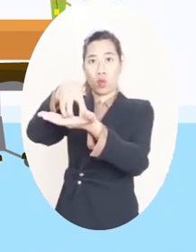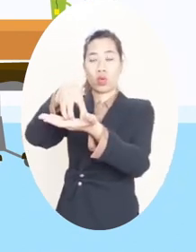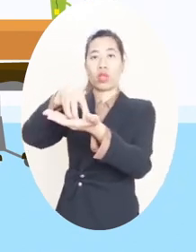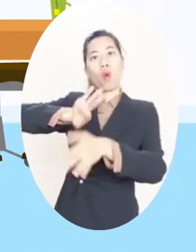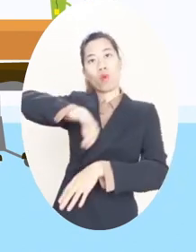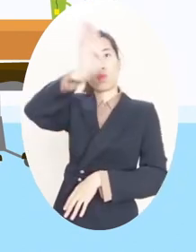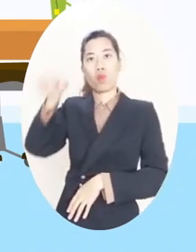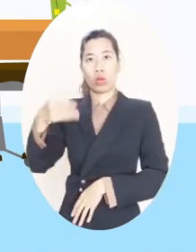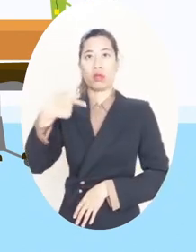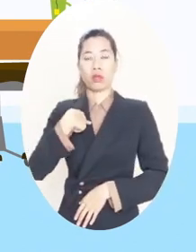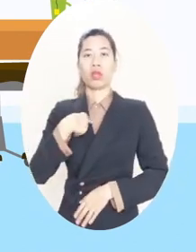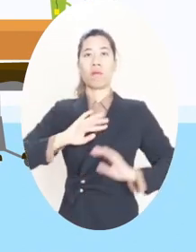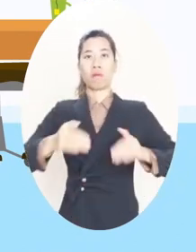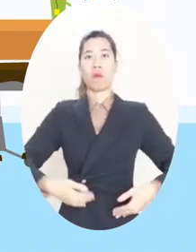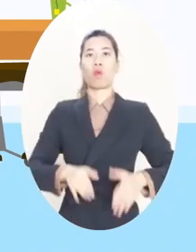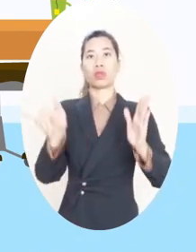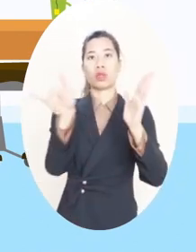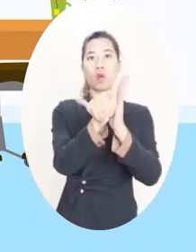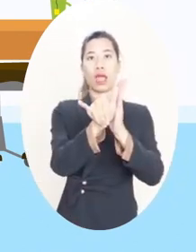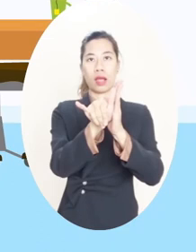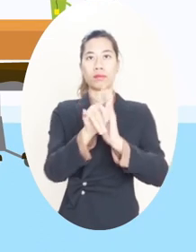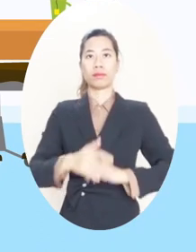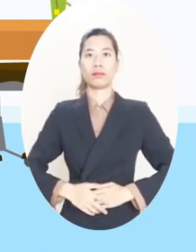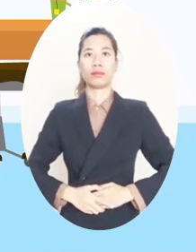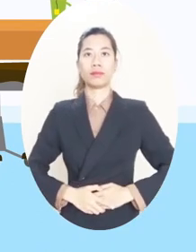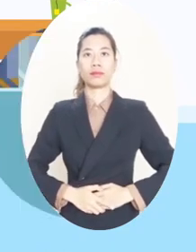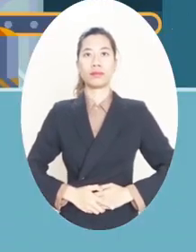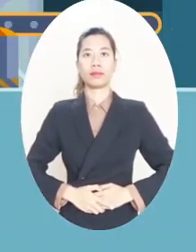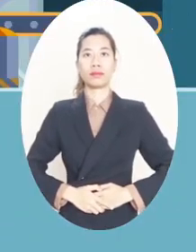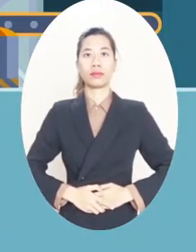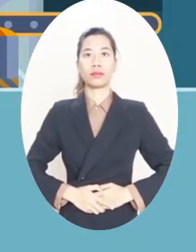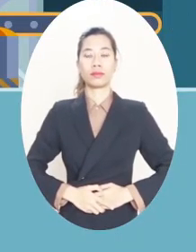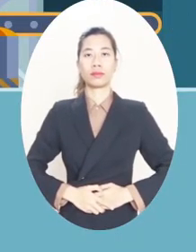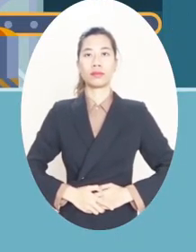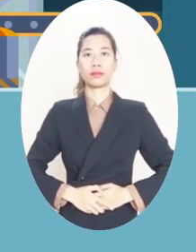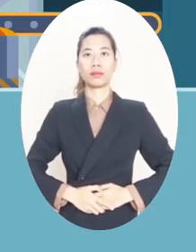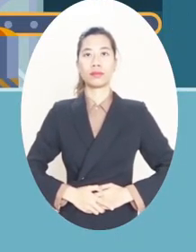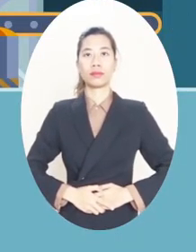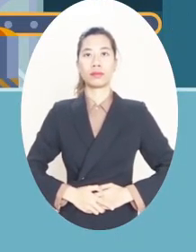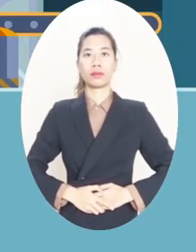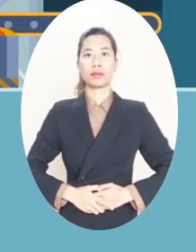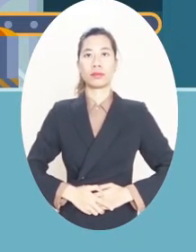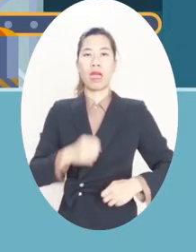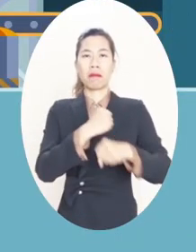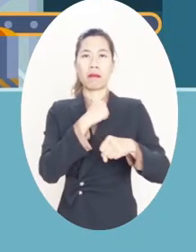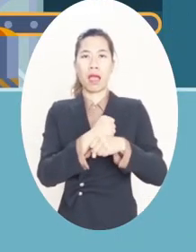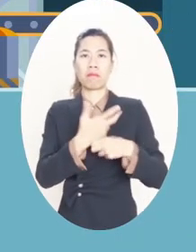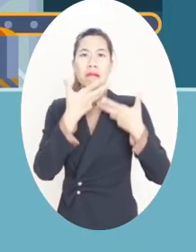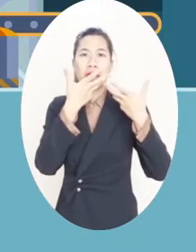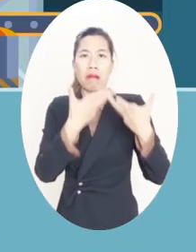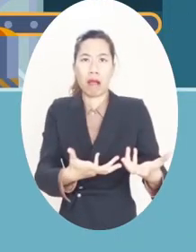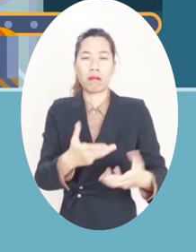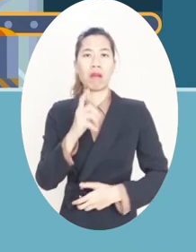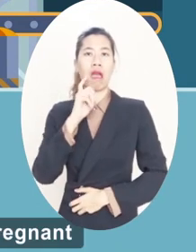làm việc ở vùng cao, vùng sâu, vùng xa, biên giới, hải đảo. Lao động nữ làm nghề, công việc nặng nhọc, độc